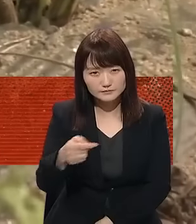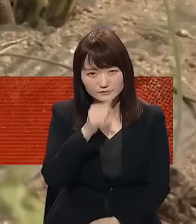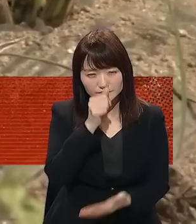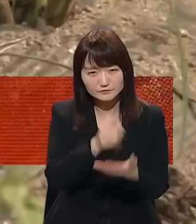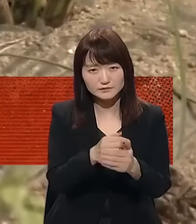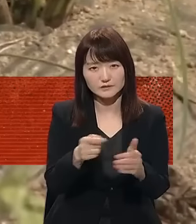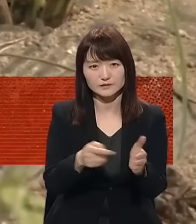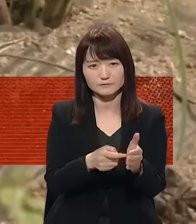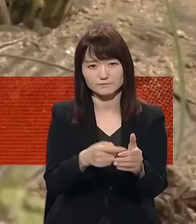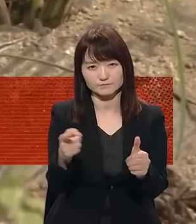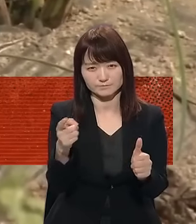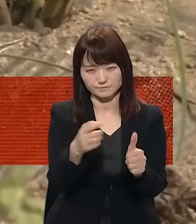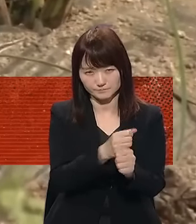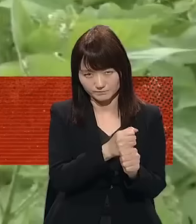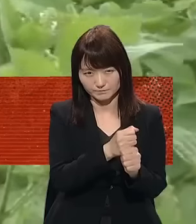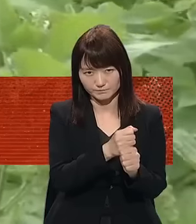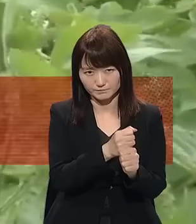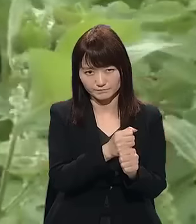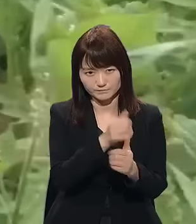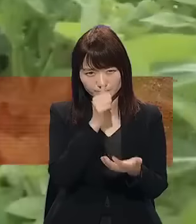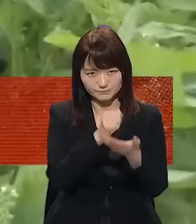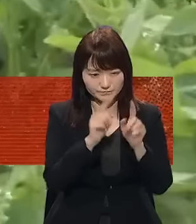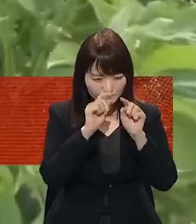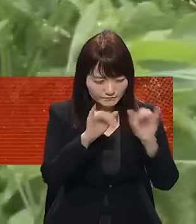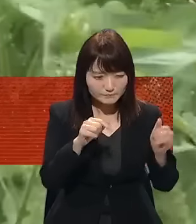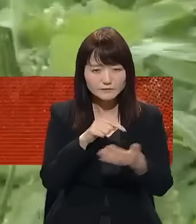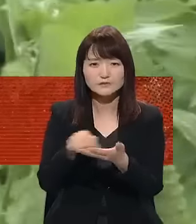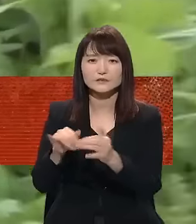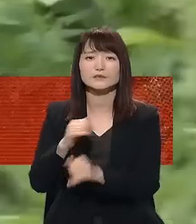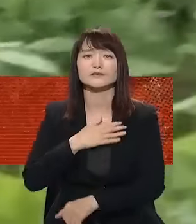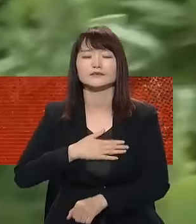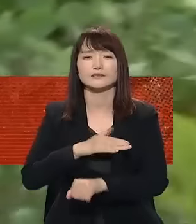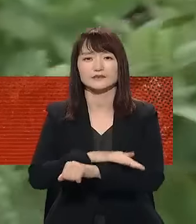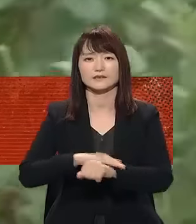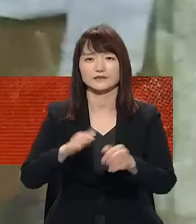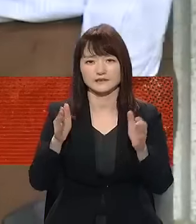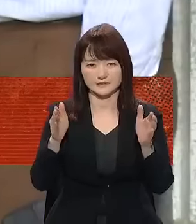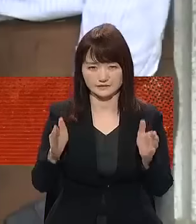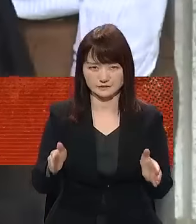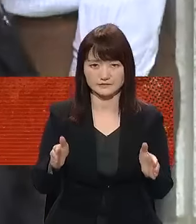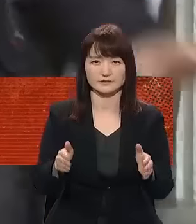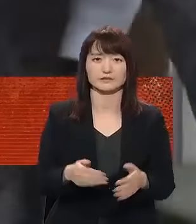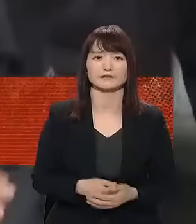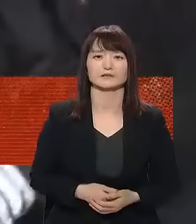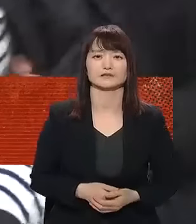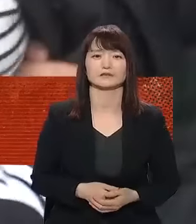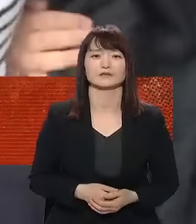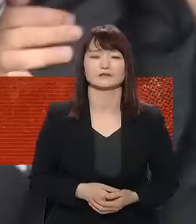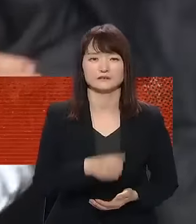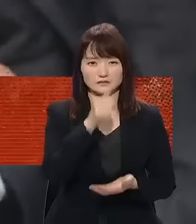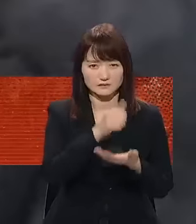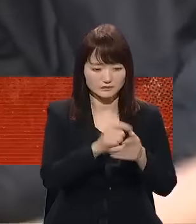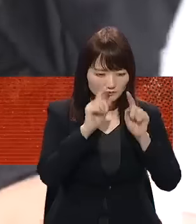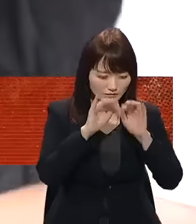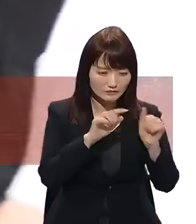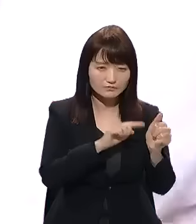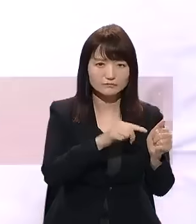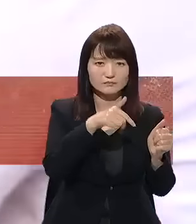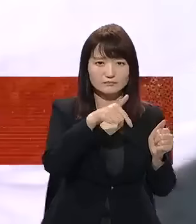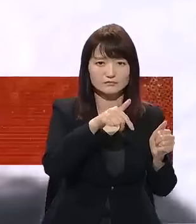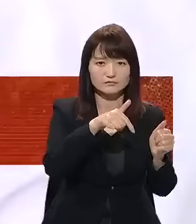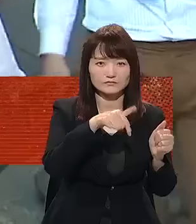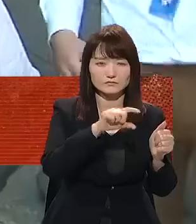긴급 체포했는데 역시나 용의자는 피해자와 잘 알고 지내던 사이였습니다 용의자인 30대 권씨는 피해자의